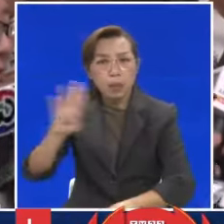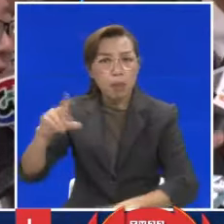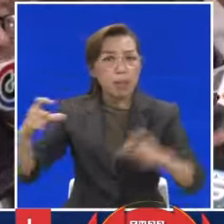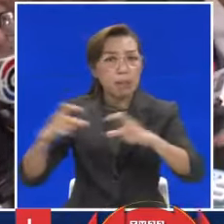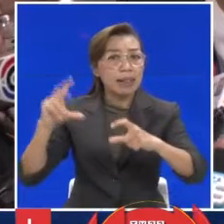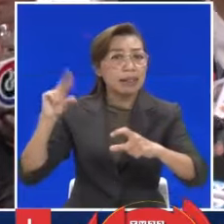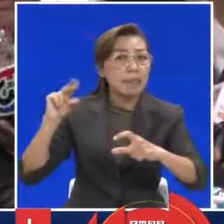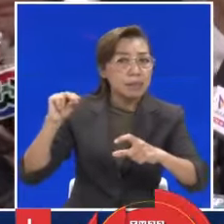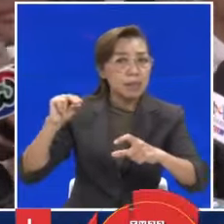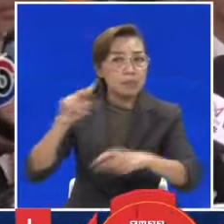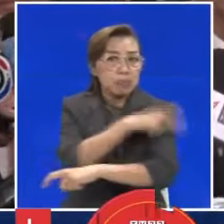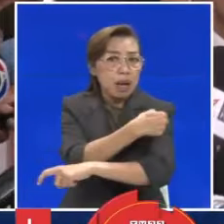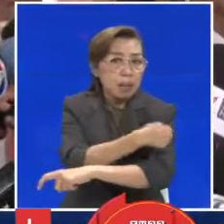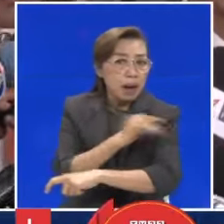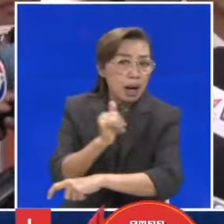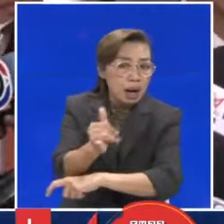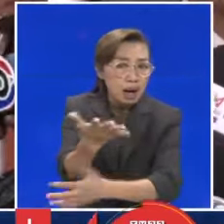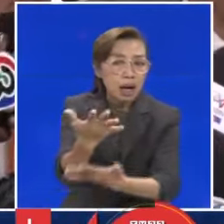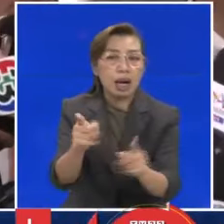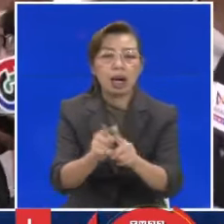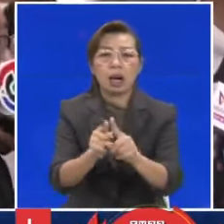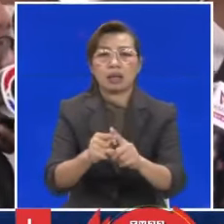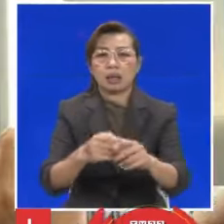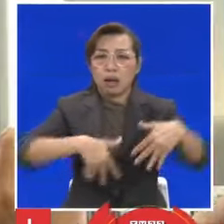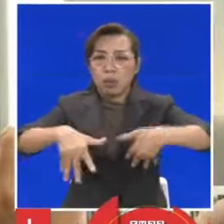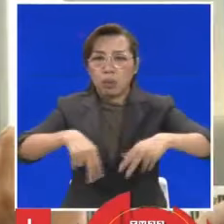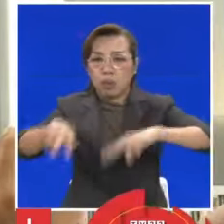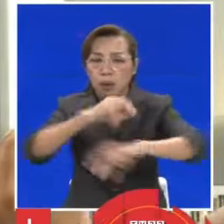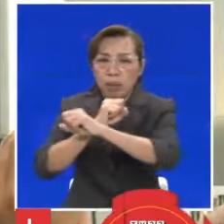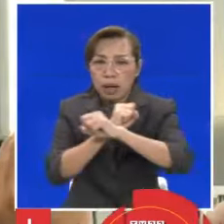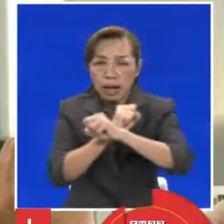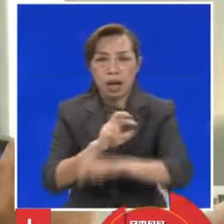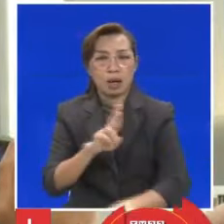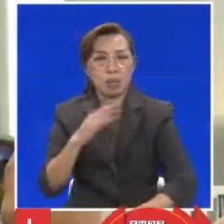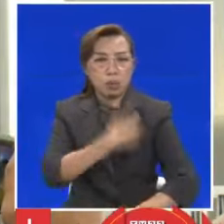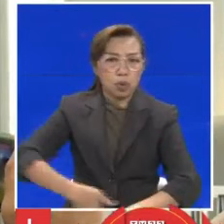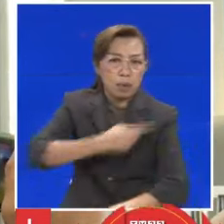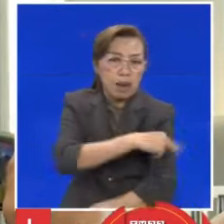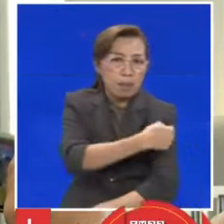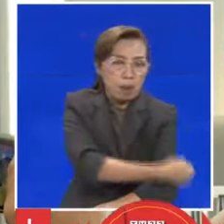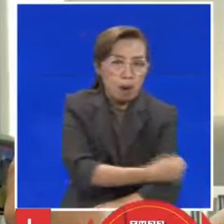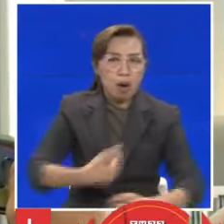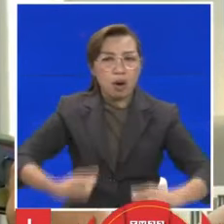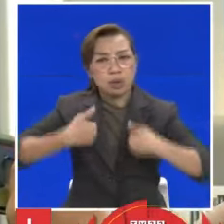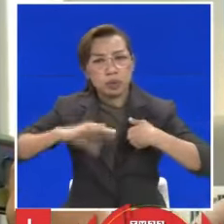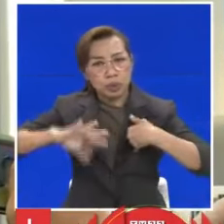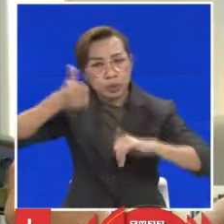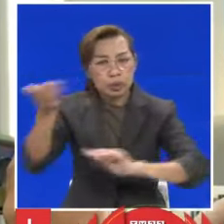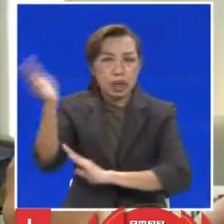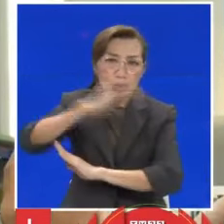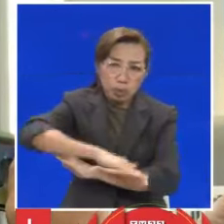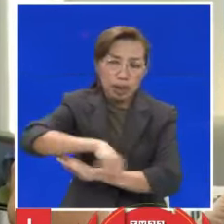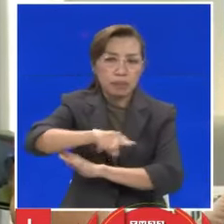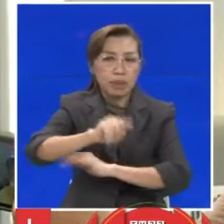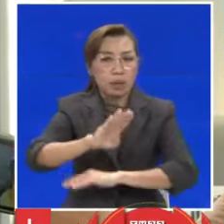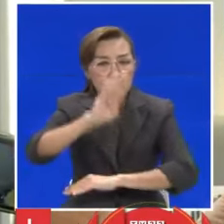กยกระดับไม่ใช่แค่เงินอย่างเดียวเรื่อง Public Safety เรื่องของระบบสาธารณสุขเรื่องของชีวิตความเป็นอยู่เรื่องของการส่งเสริมธุรกิจอุตสาหกร